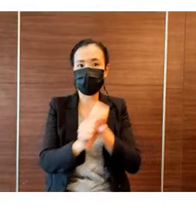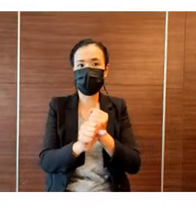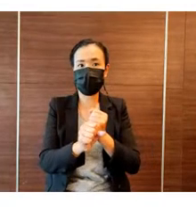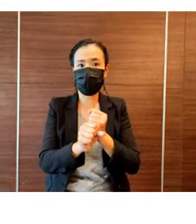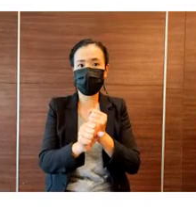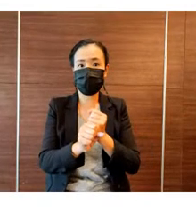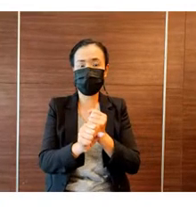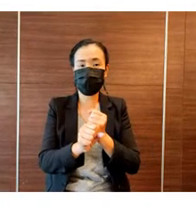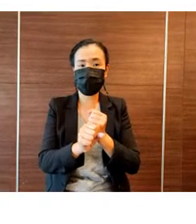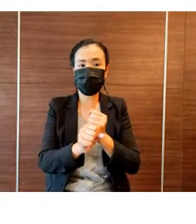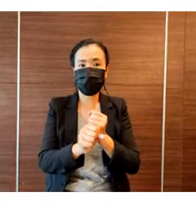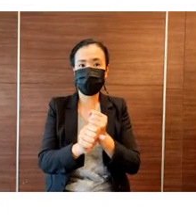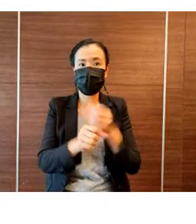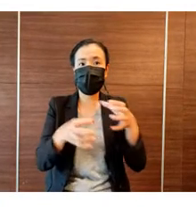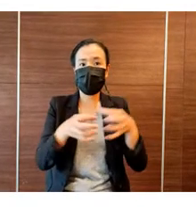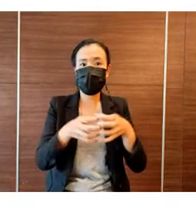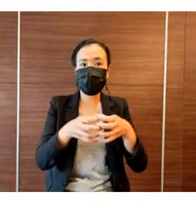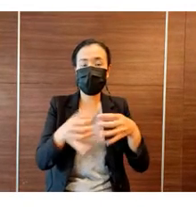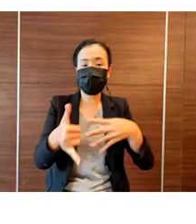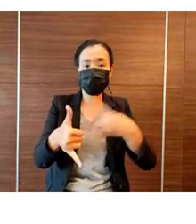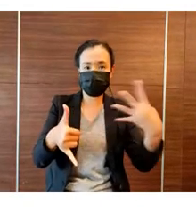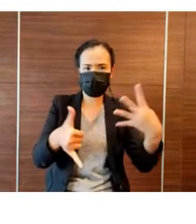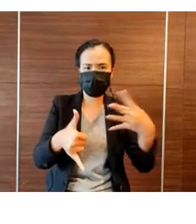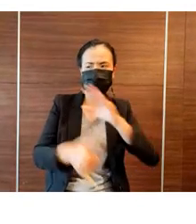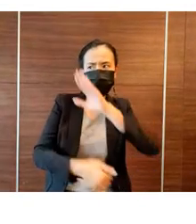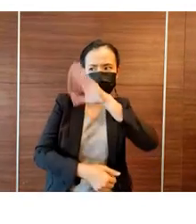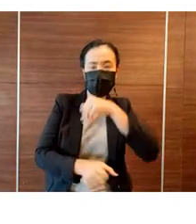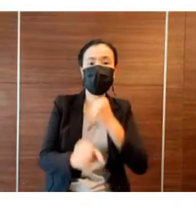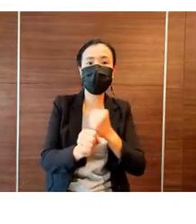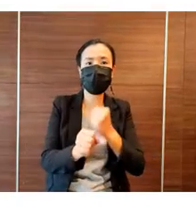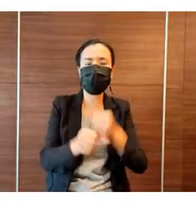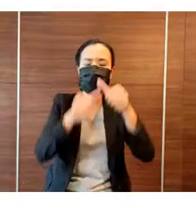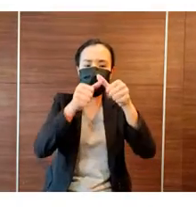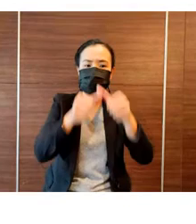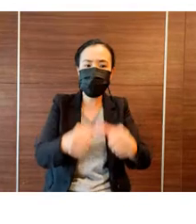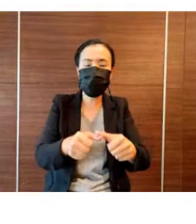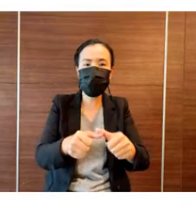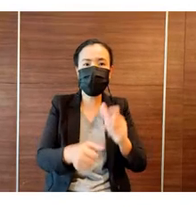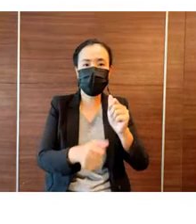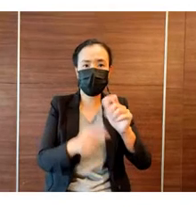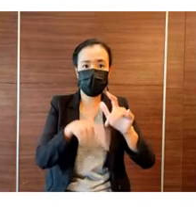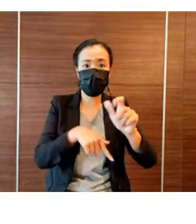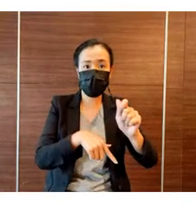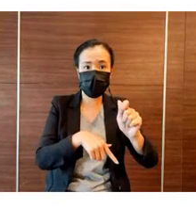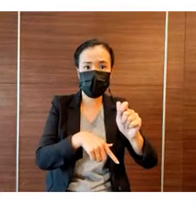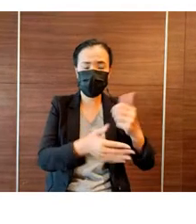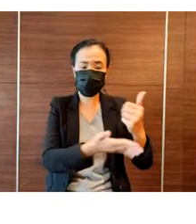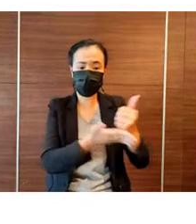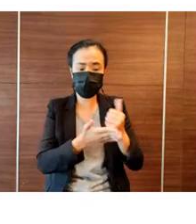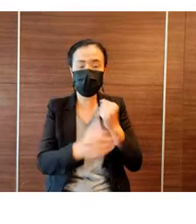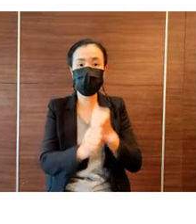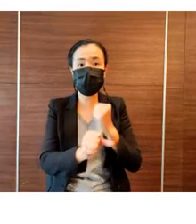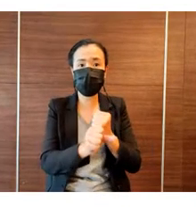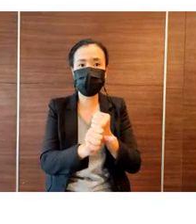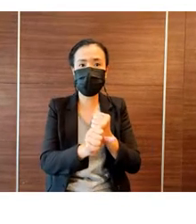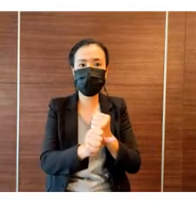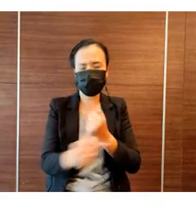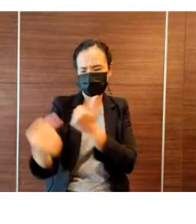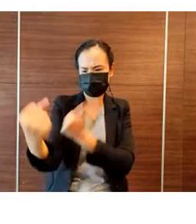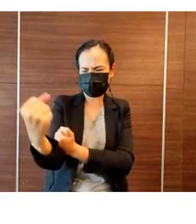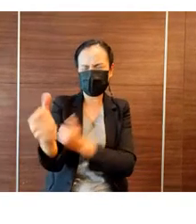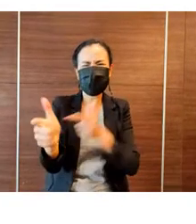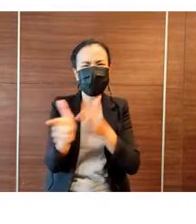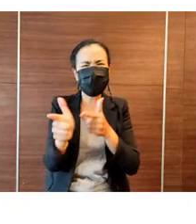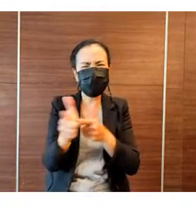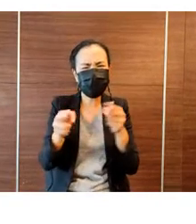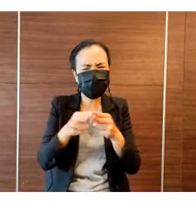ายรักชายจนกระทั่งโดนหมอเพ็ญศรีลากมาทำพอมาทำปุ๊บอยู่ไปอยู่มาพี่อ๋อบางกอกเรนโบว์น้องฟ้ามาช่วยงานเคมเซ็กซ์หน่อยเคมเซ็ก